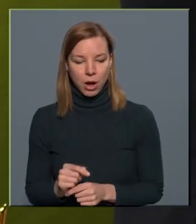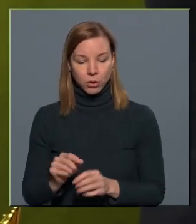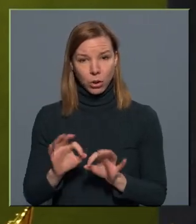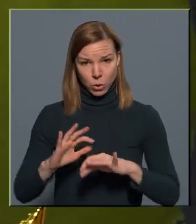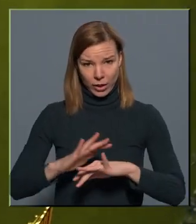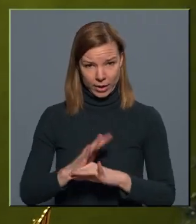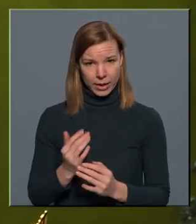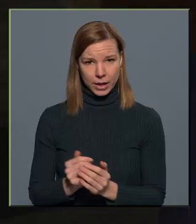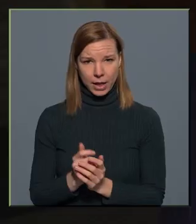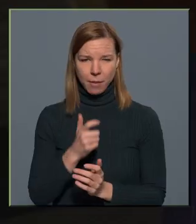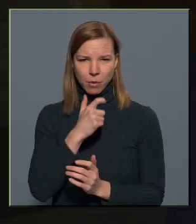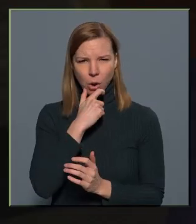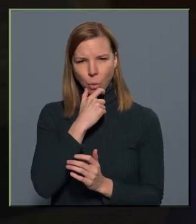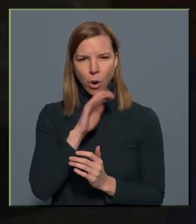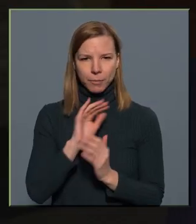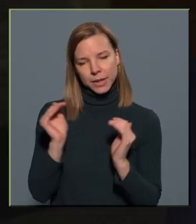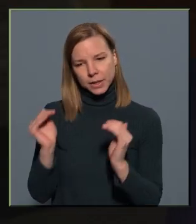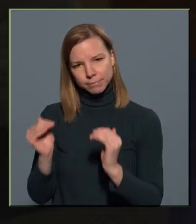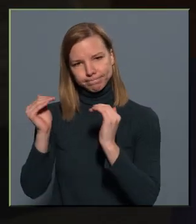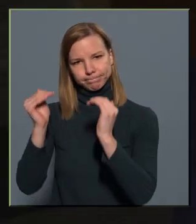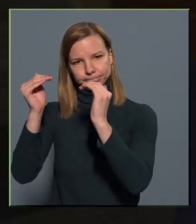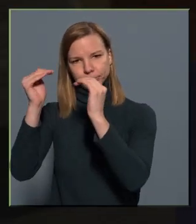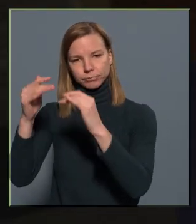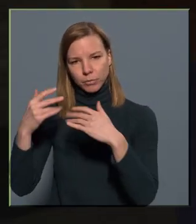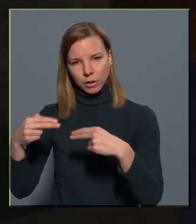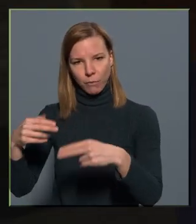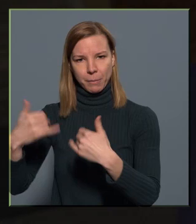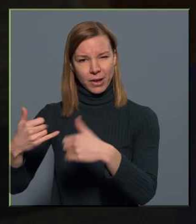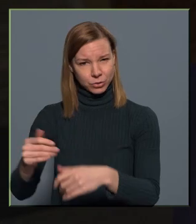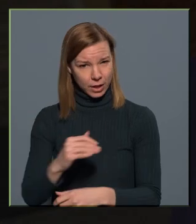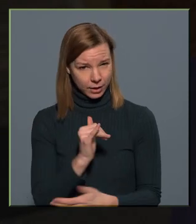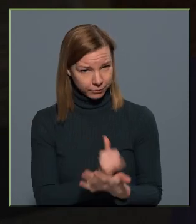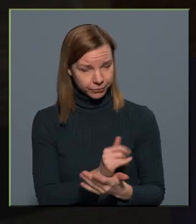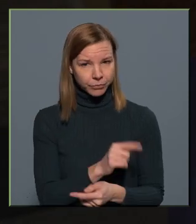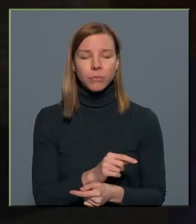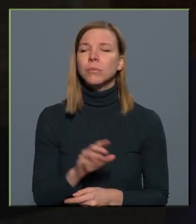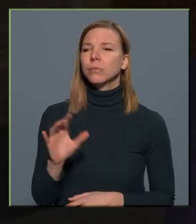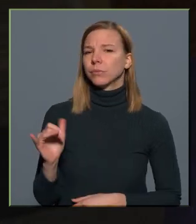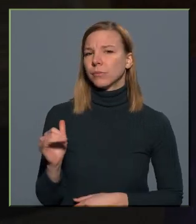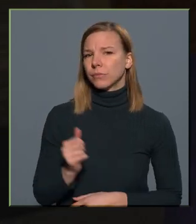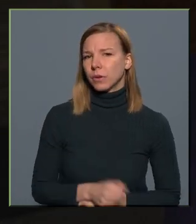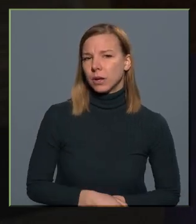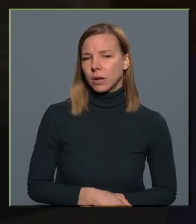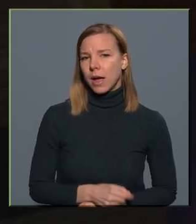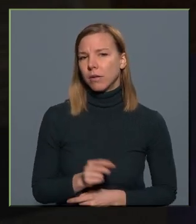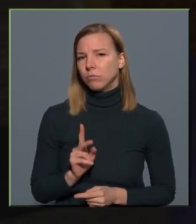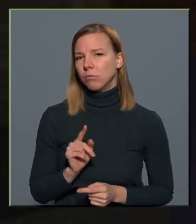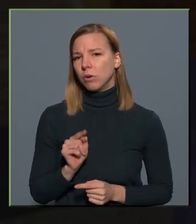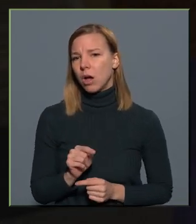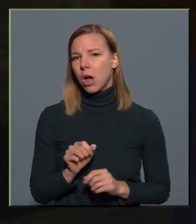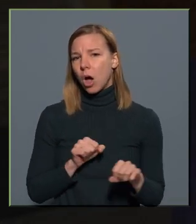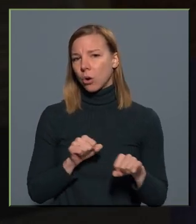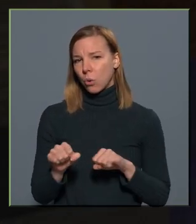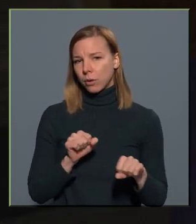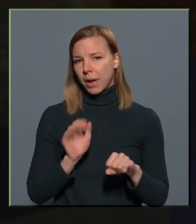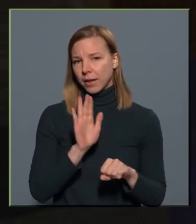érzékelem? Mondhatni igen, de ez köszönhető annak is, hogy a kormánynak